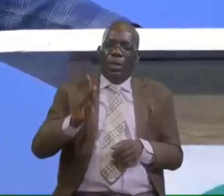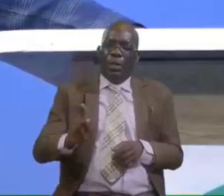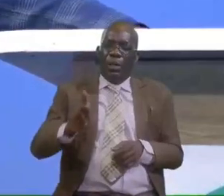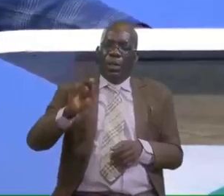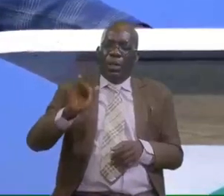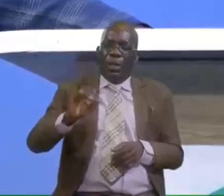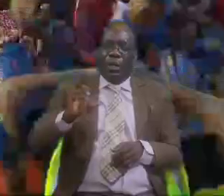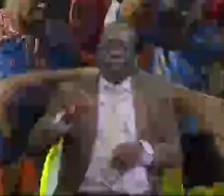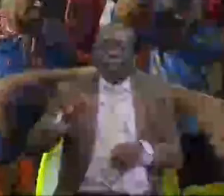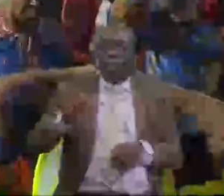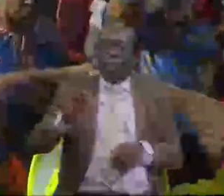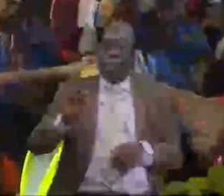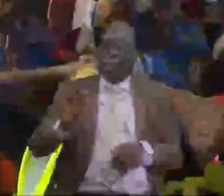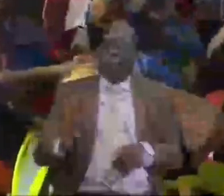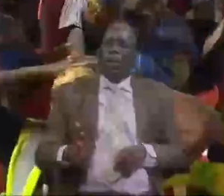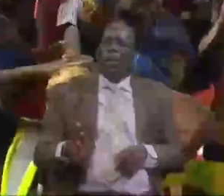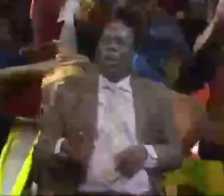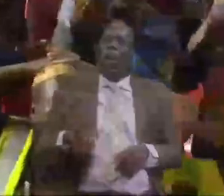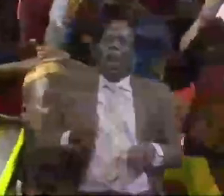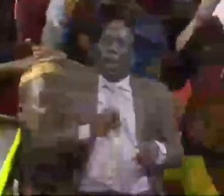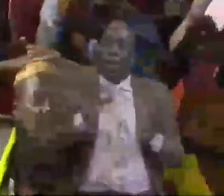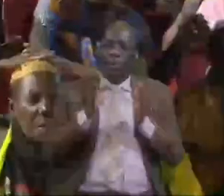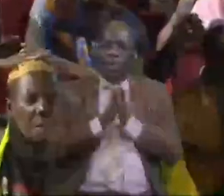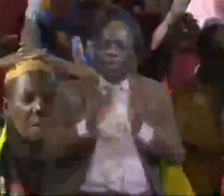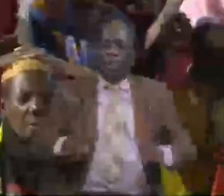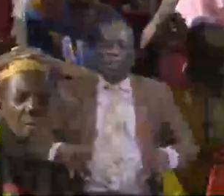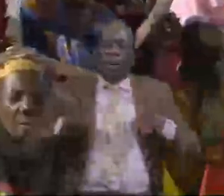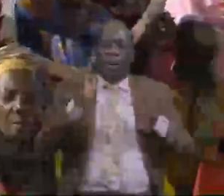la vie vient dans ses reins.